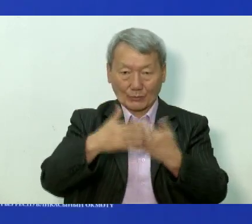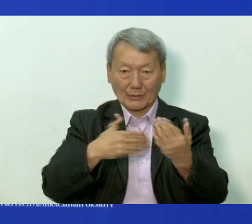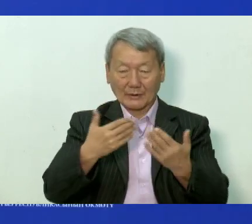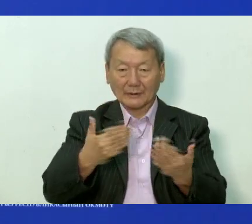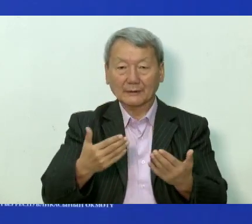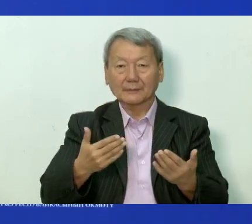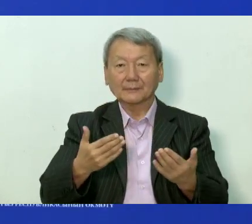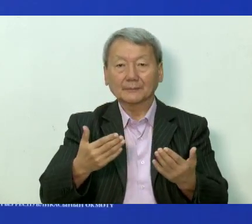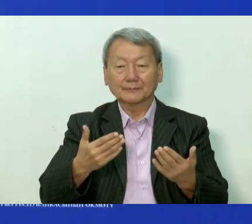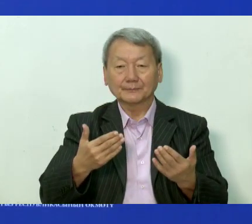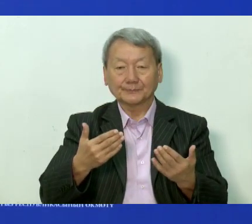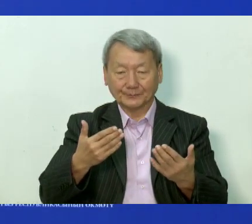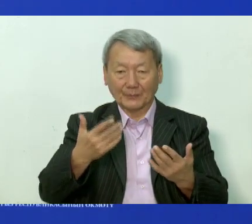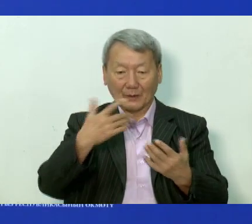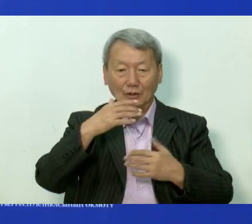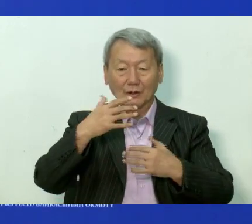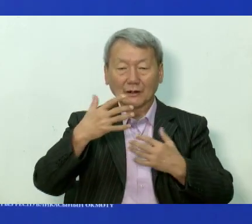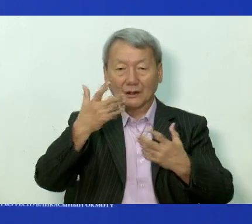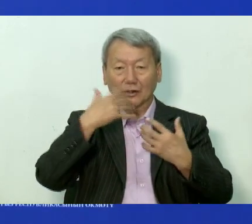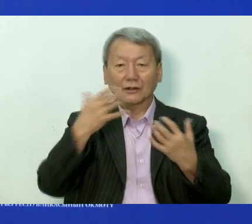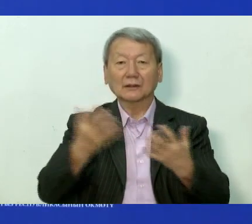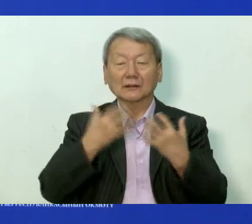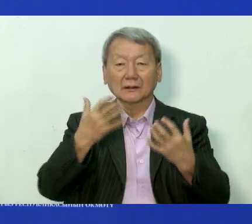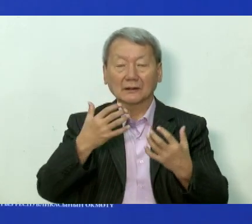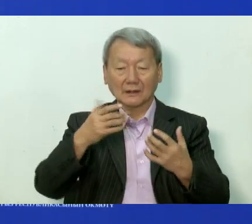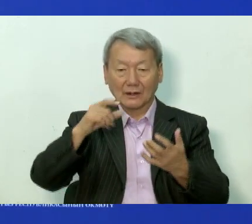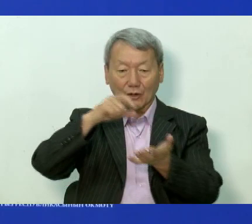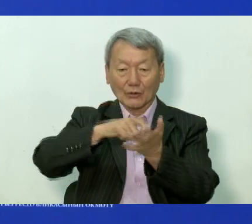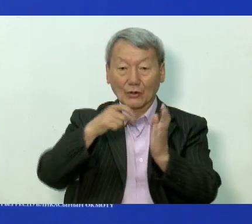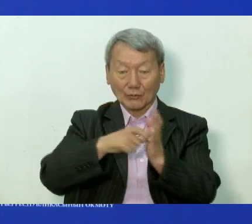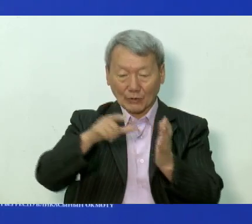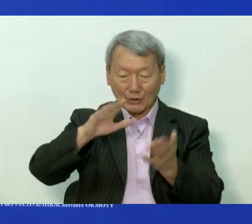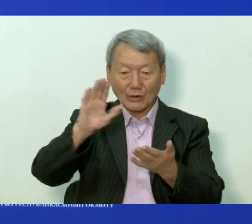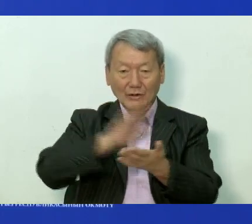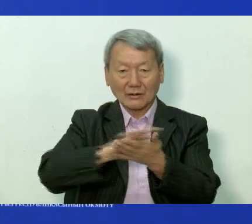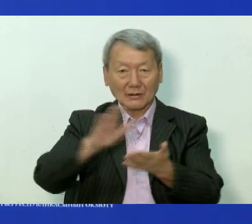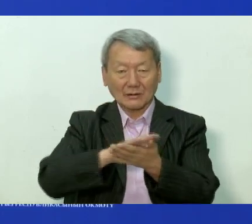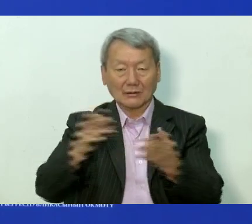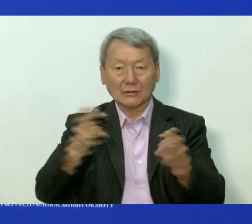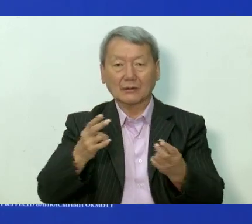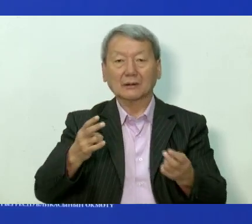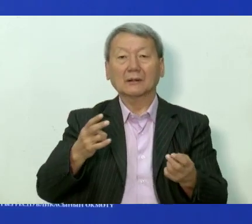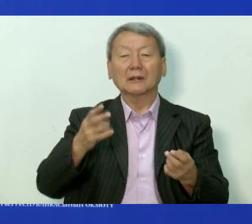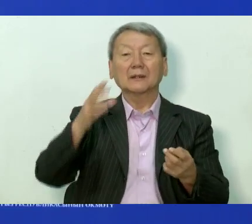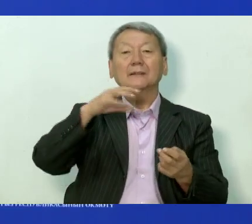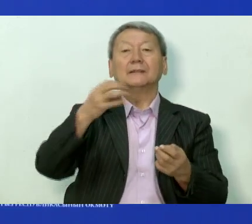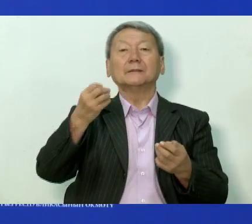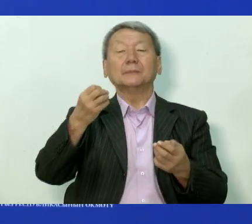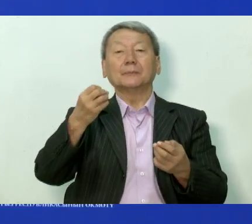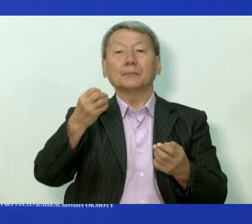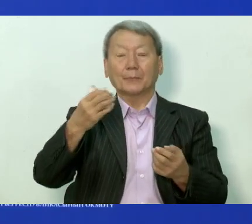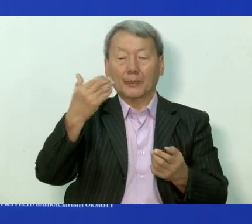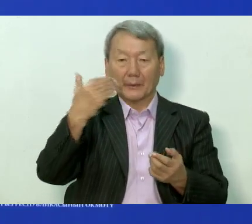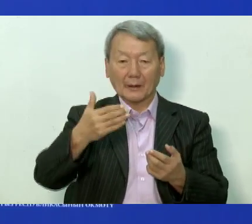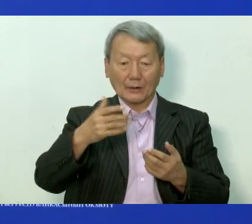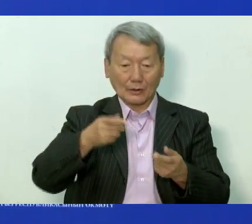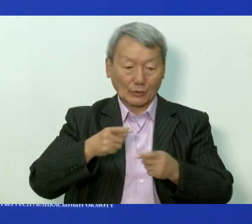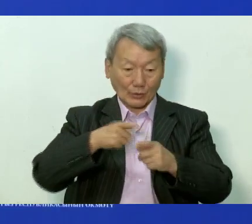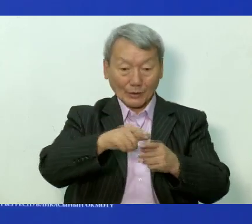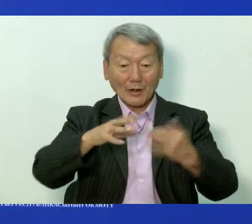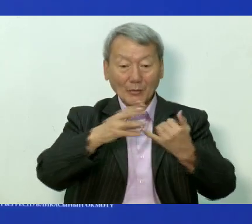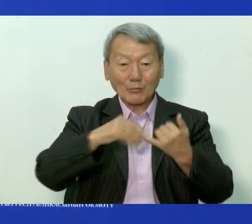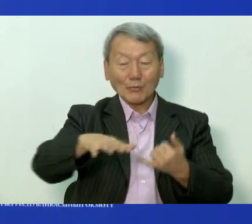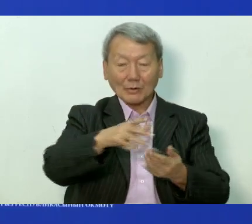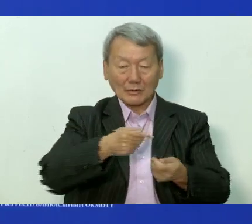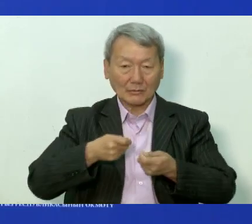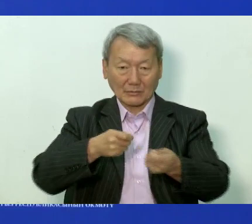қамсыз қылы жана бөлмелерін дезинфекциялық қаджет. Андан тұшқары нымды чүпрекменен сүртт